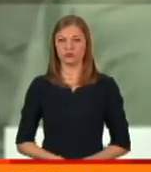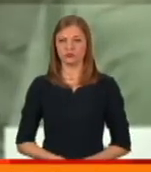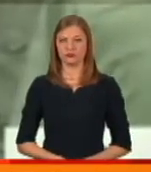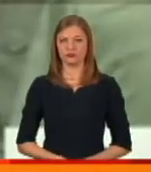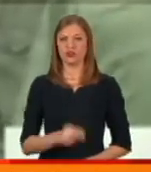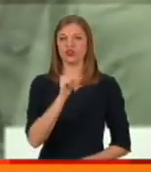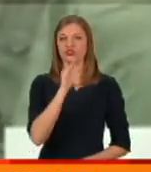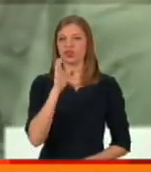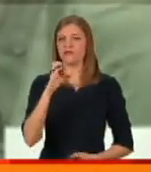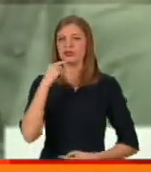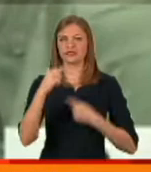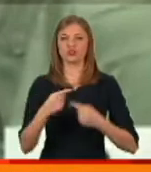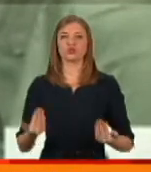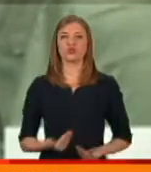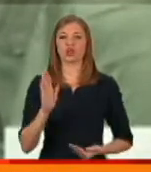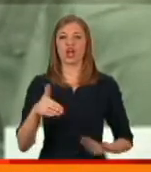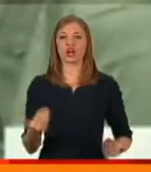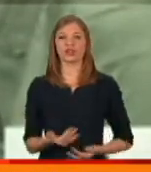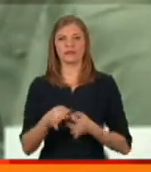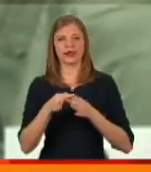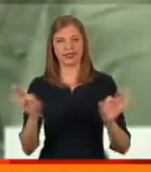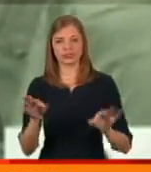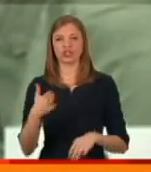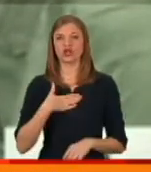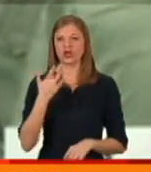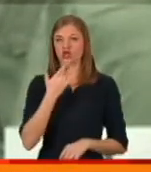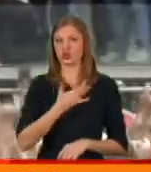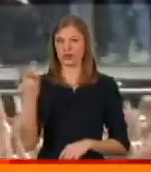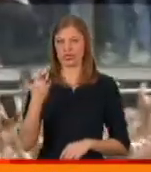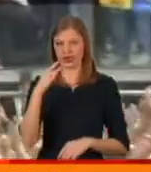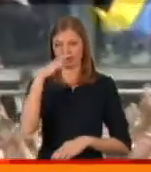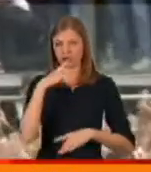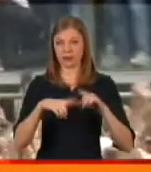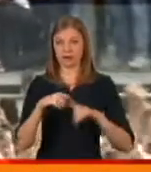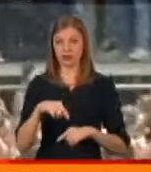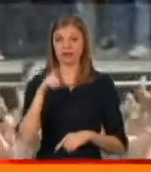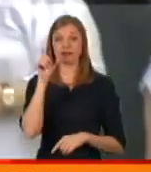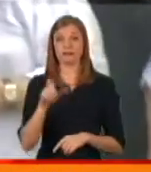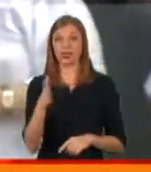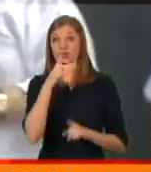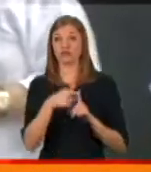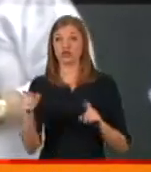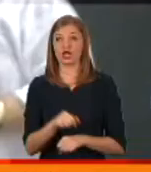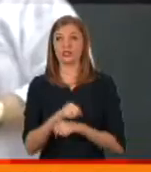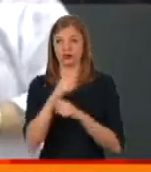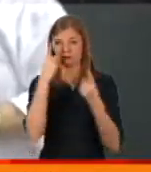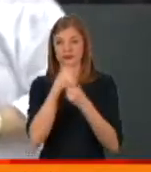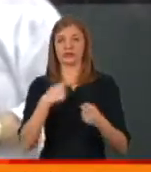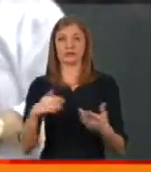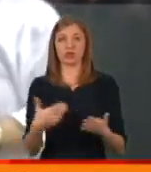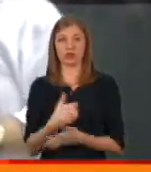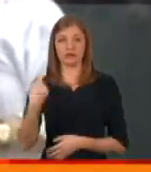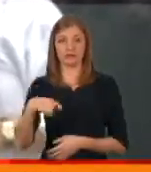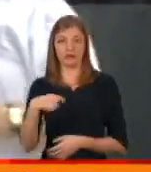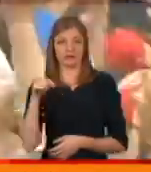Чавес вічно живий! Хай живе незалежність і наша соціалістична батьківщина. Хуан Гуайдо, який під час мітингу проголосив себе новим